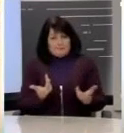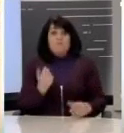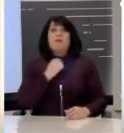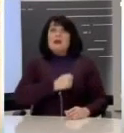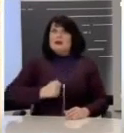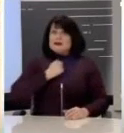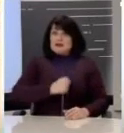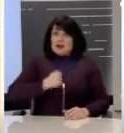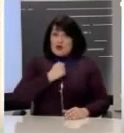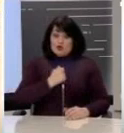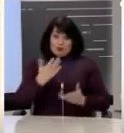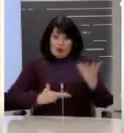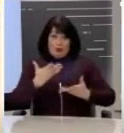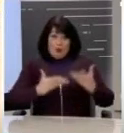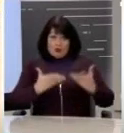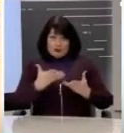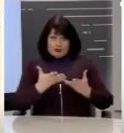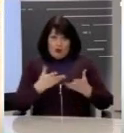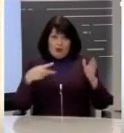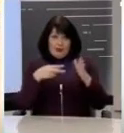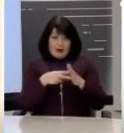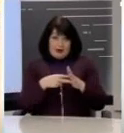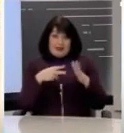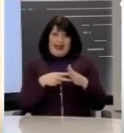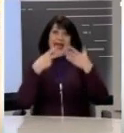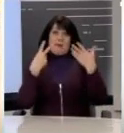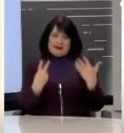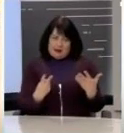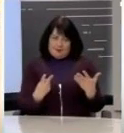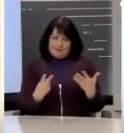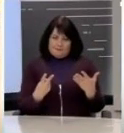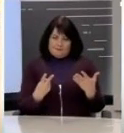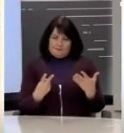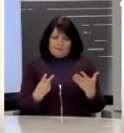Δυστυχώς για τον προϋπολογισμό του 2017